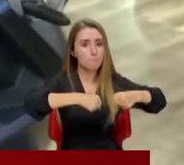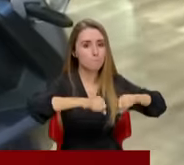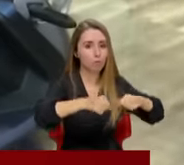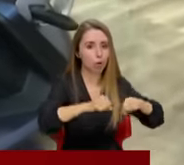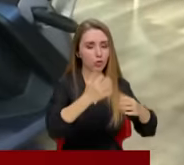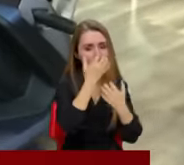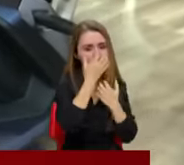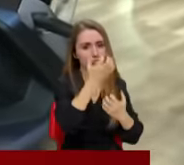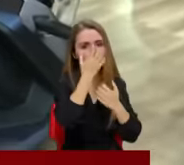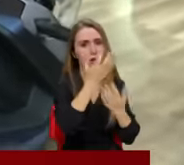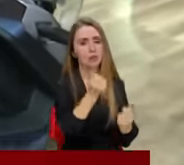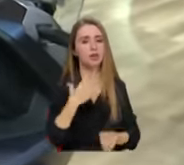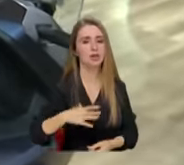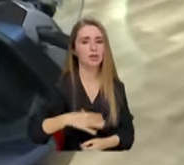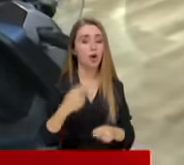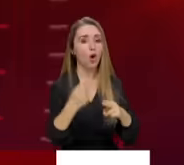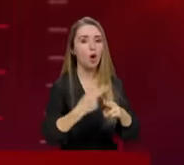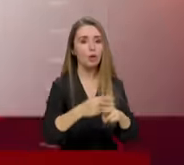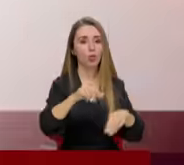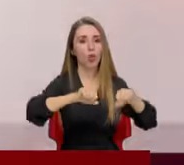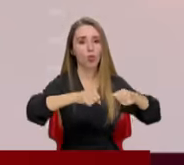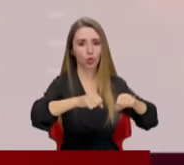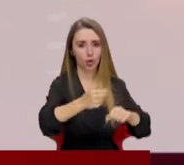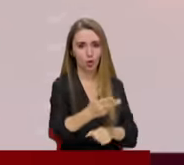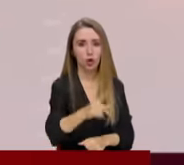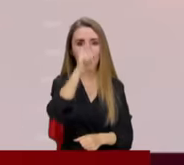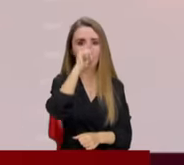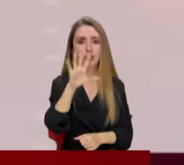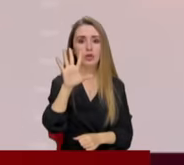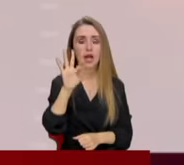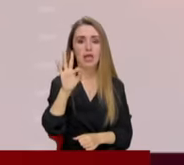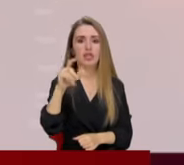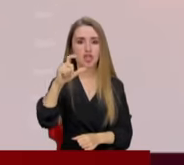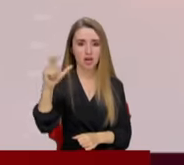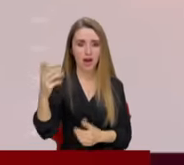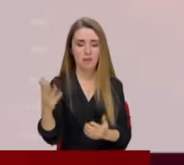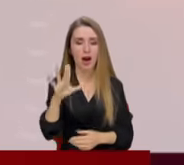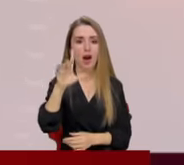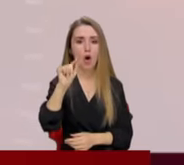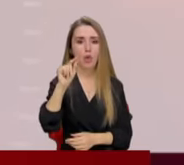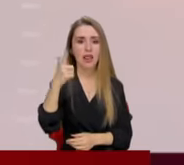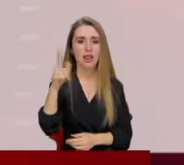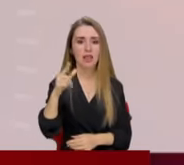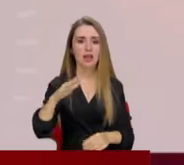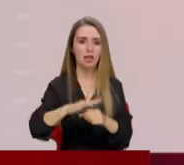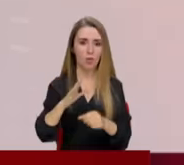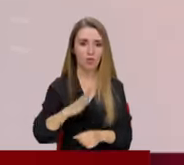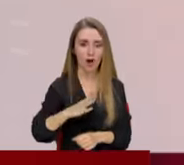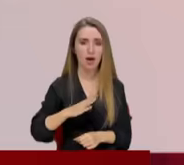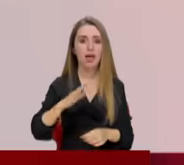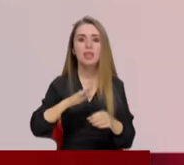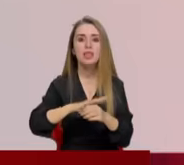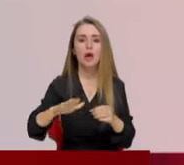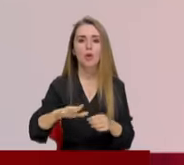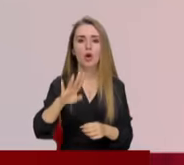de ilgi çok büyük. Örneğin bu motosiklet 150 cc ve 11 litre deposu var. deposu